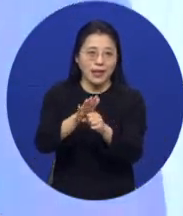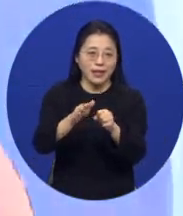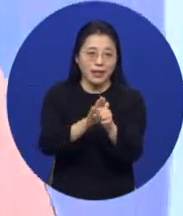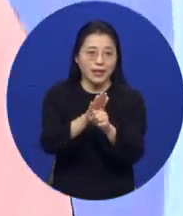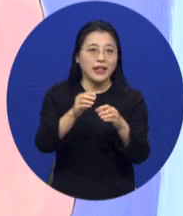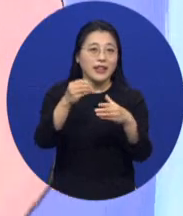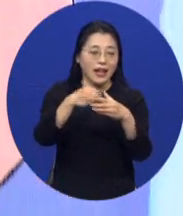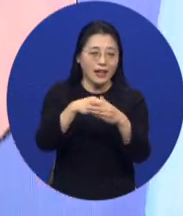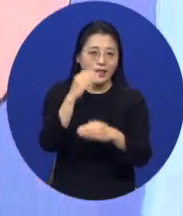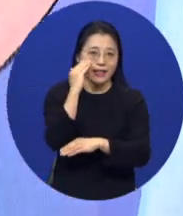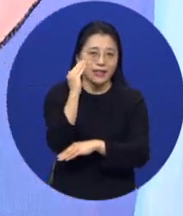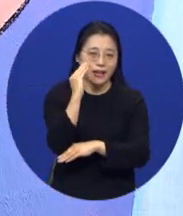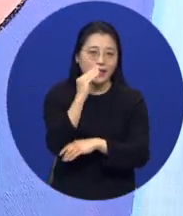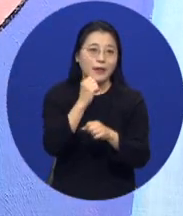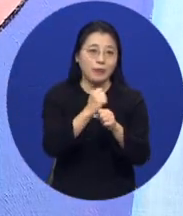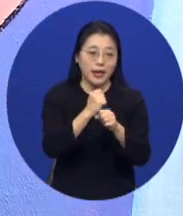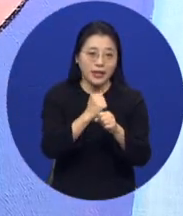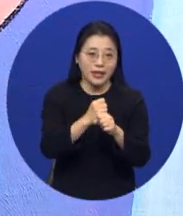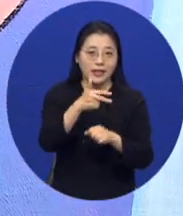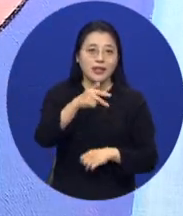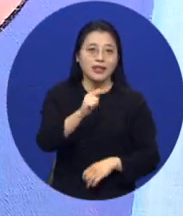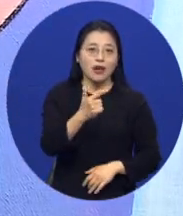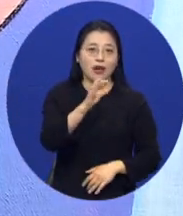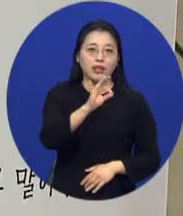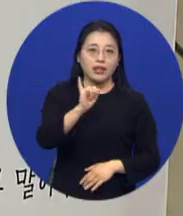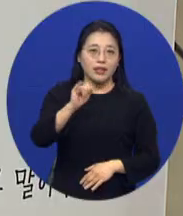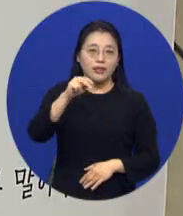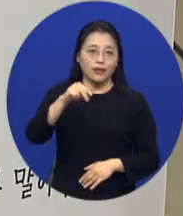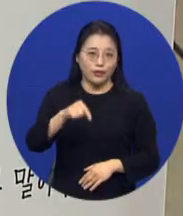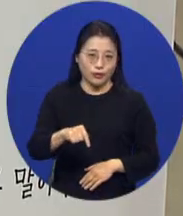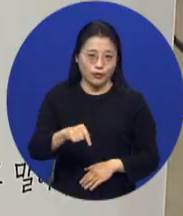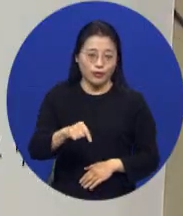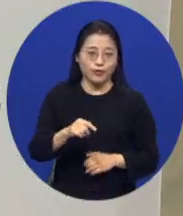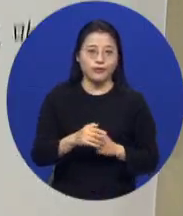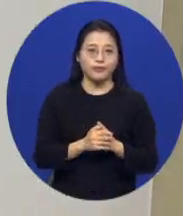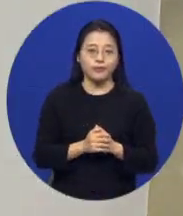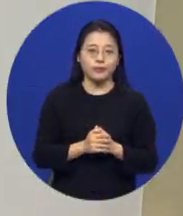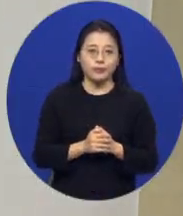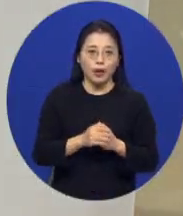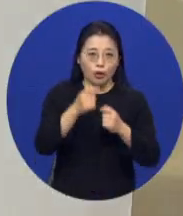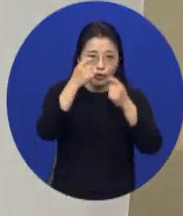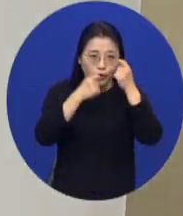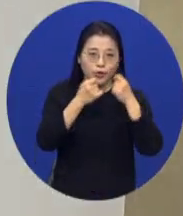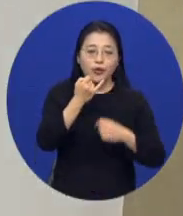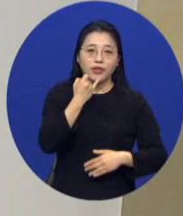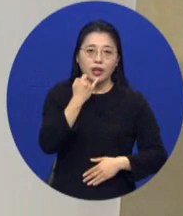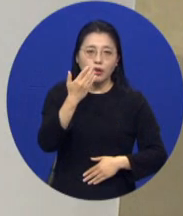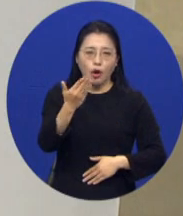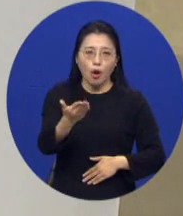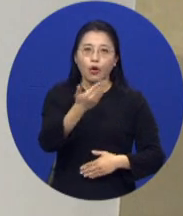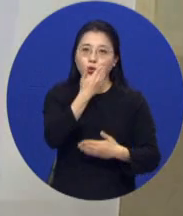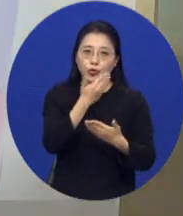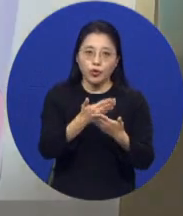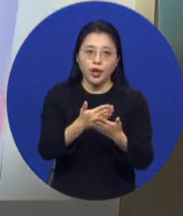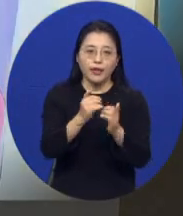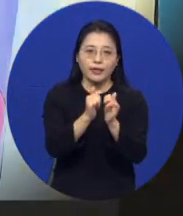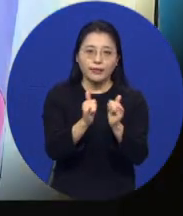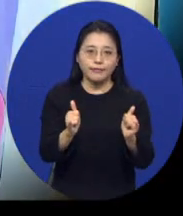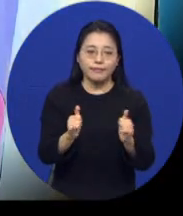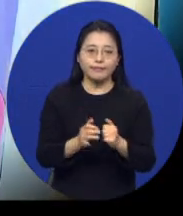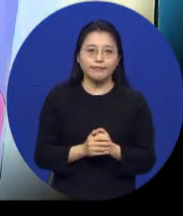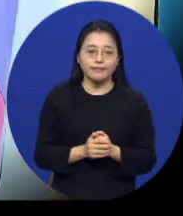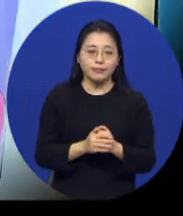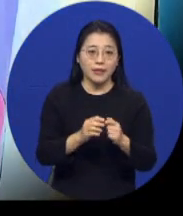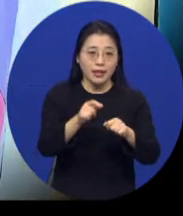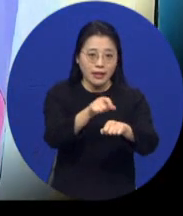담긴 동화로 유명한 전희수 작가의 작품입니다 울어도 괜찮아 넌 소중한 존재야